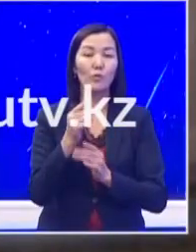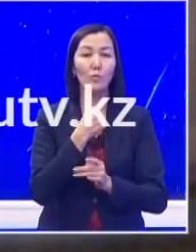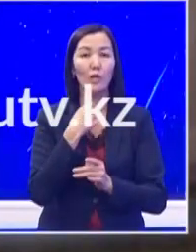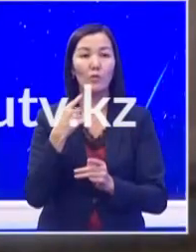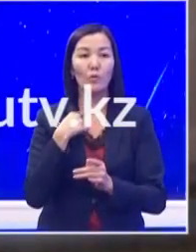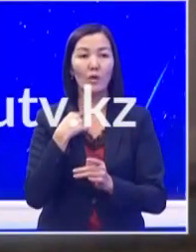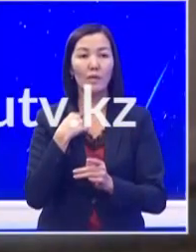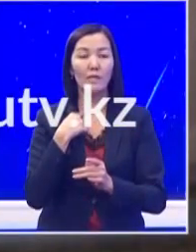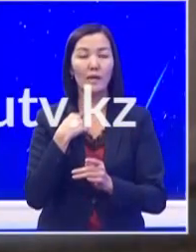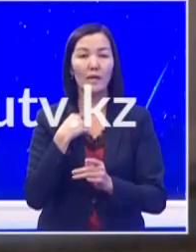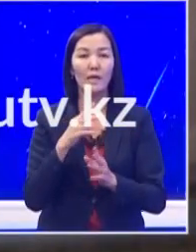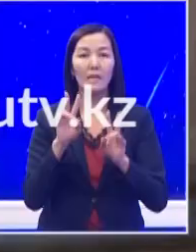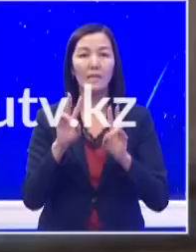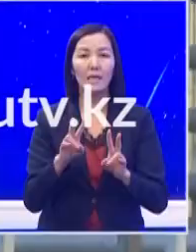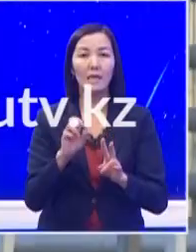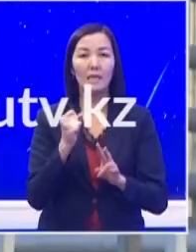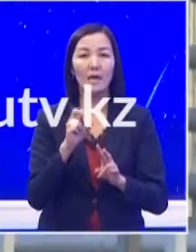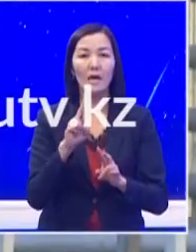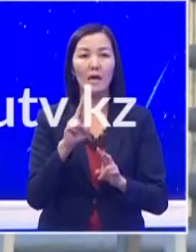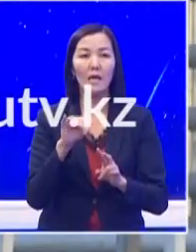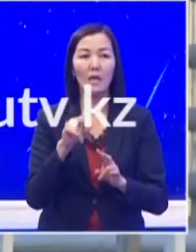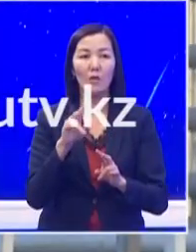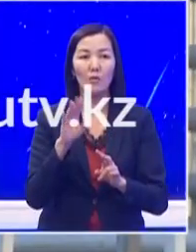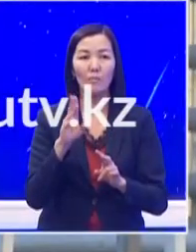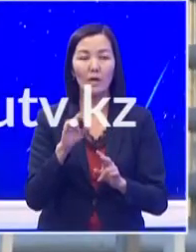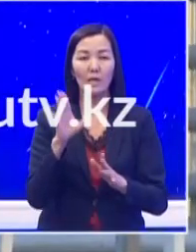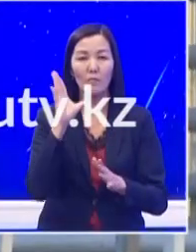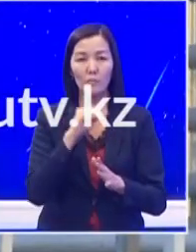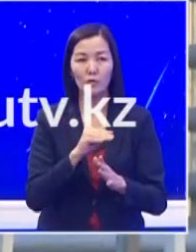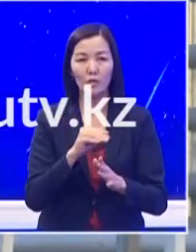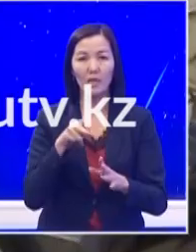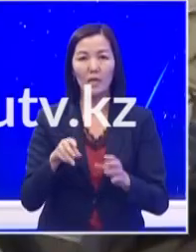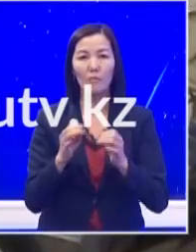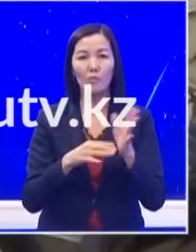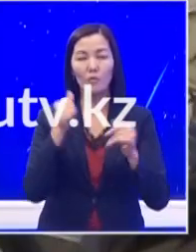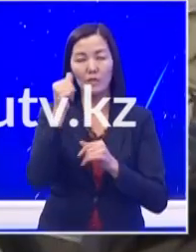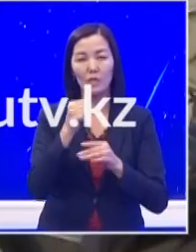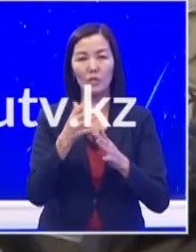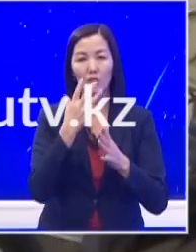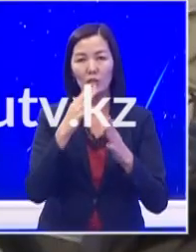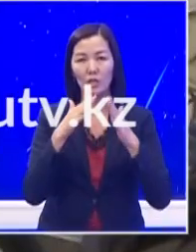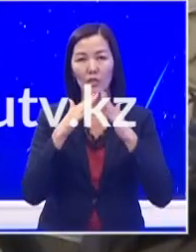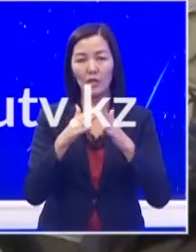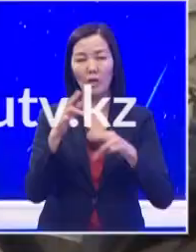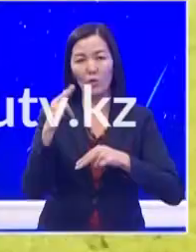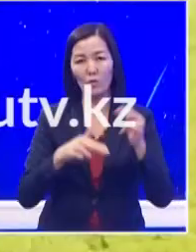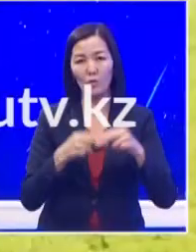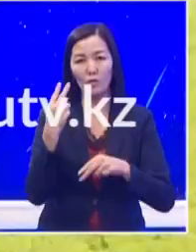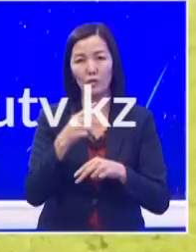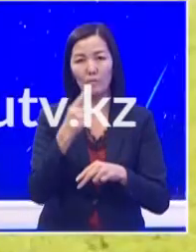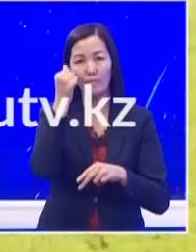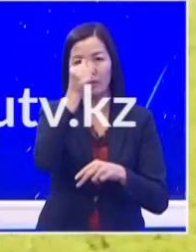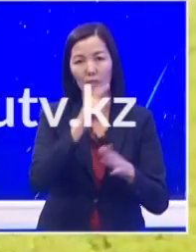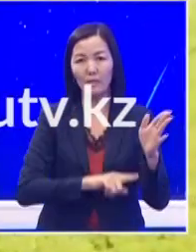шаруамен өндірістік деңгейде тек Аяулым Қуанғалиева ғана айналысады. 2018 жылы жылыжай құрылысын қолға алып та 2021